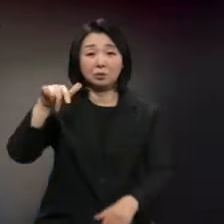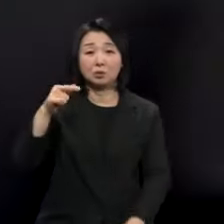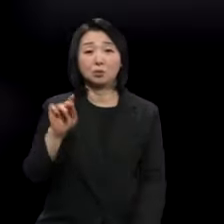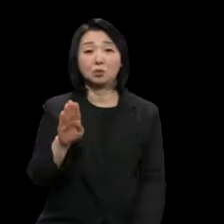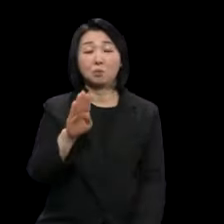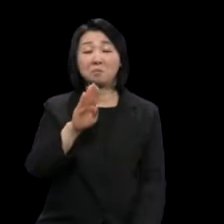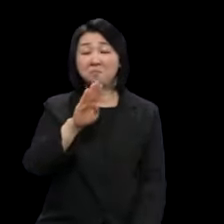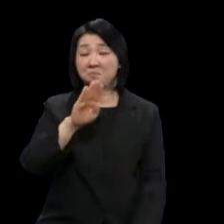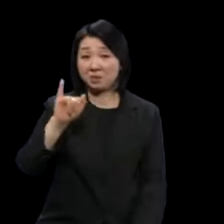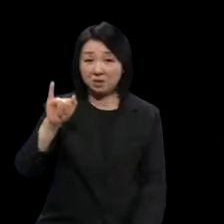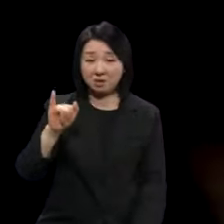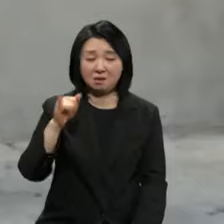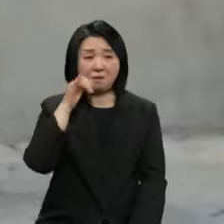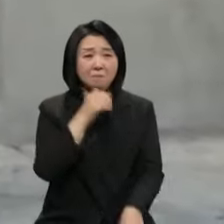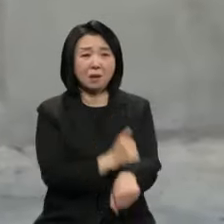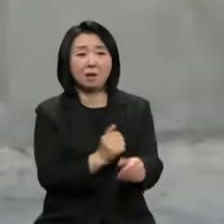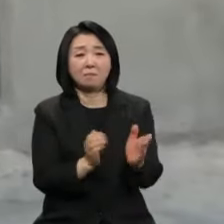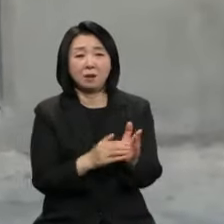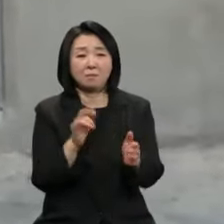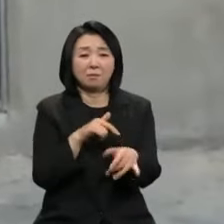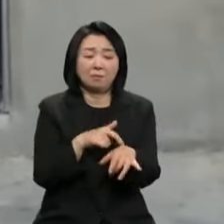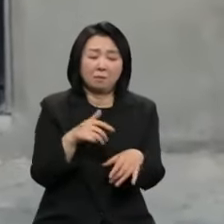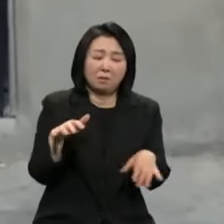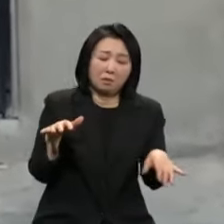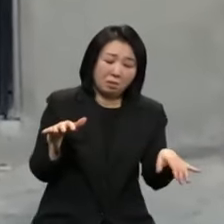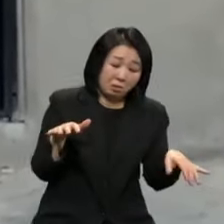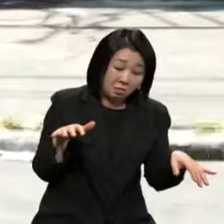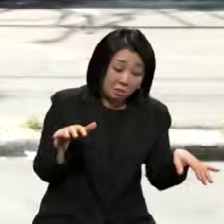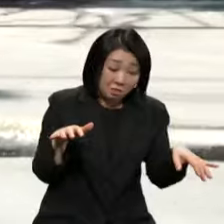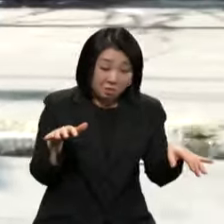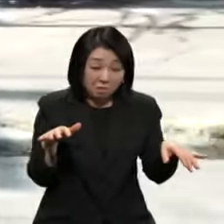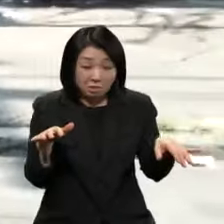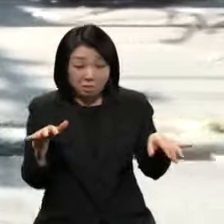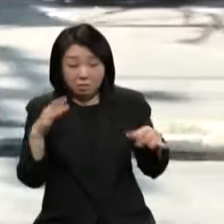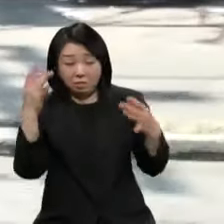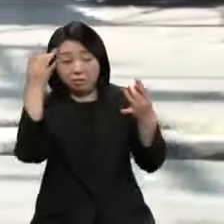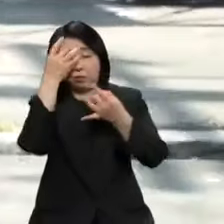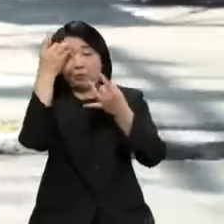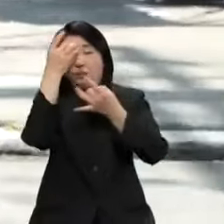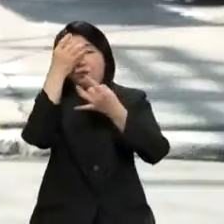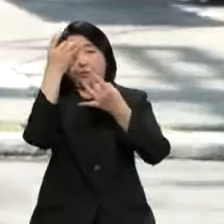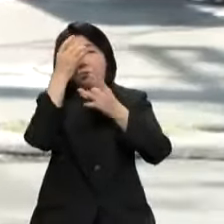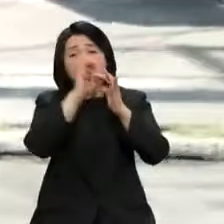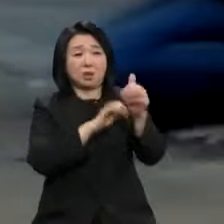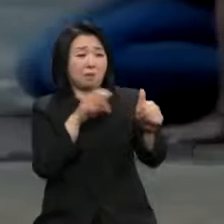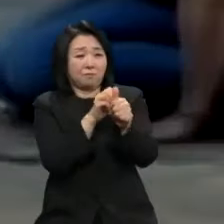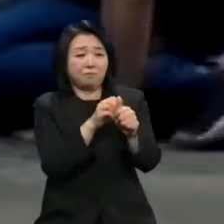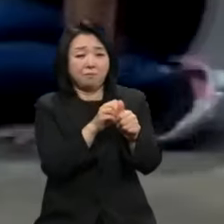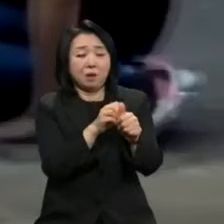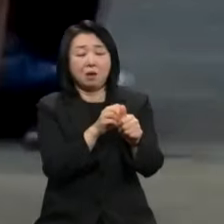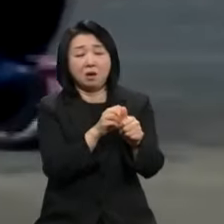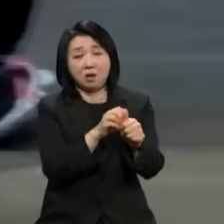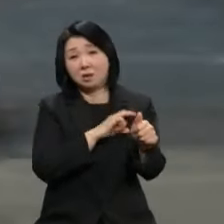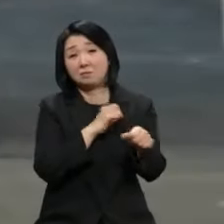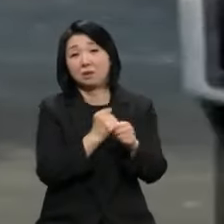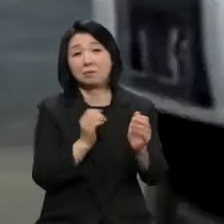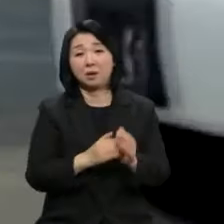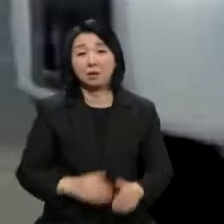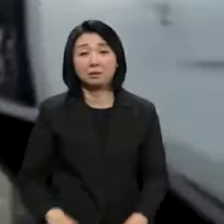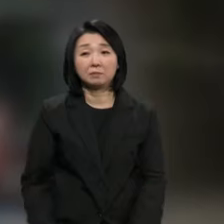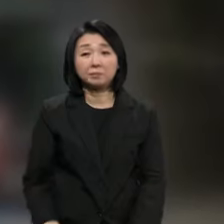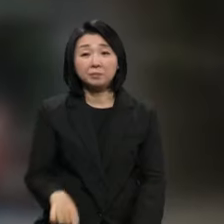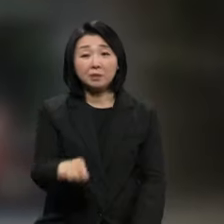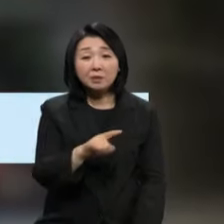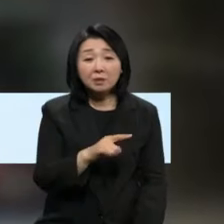겁니다. 투약하면 몸을 제대로 못 가누고 심하면 환각 상태에서 사람을 물어뜯기도 해 붙은 이름입니다.